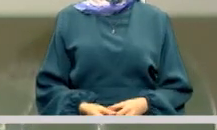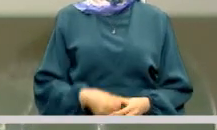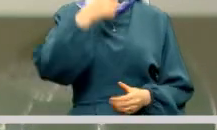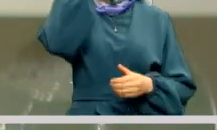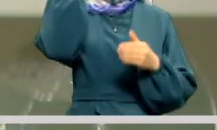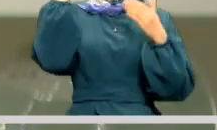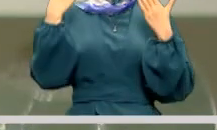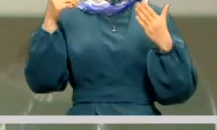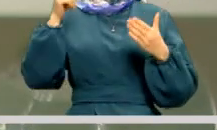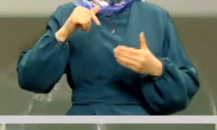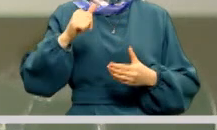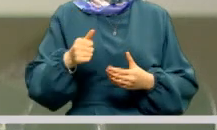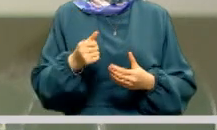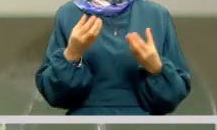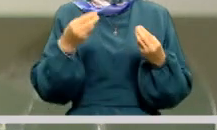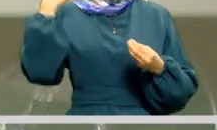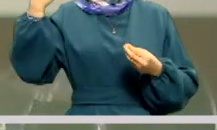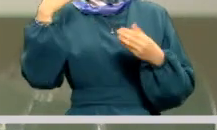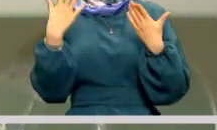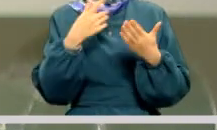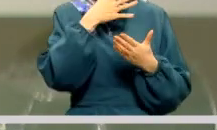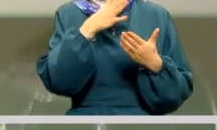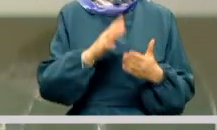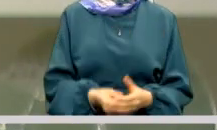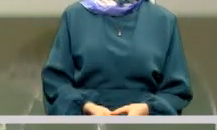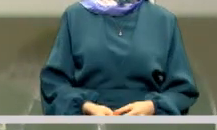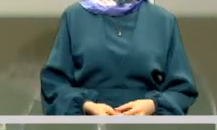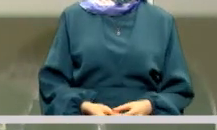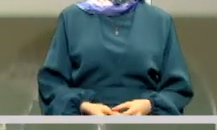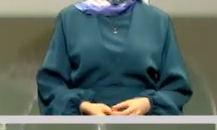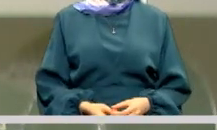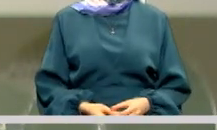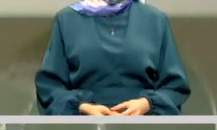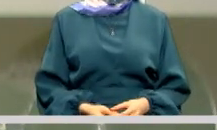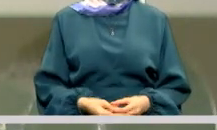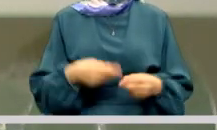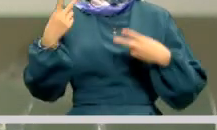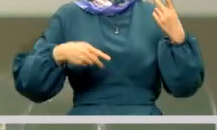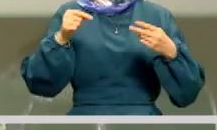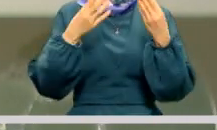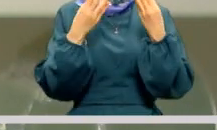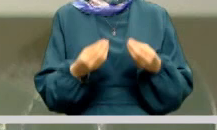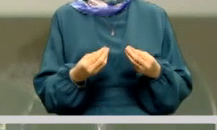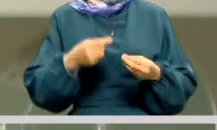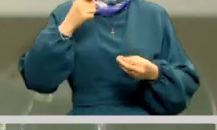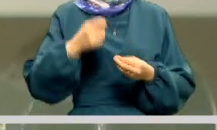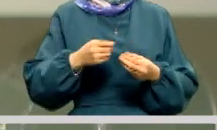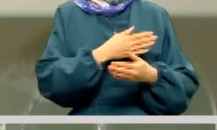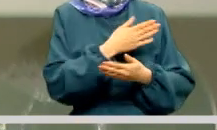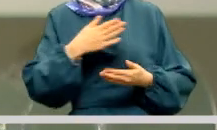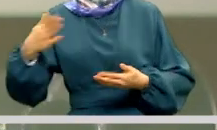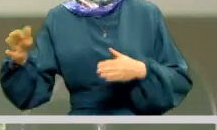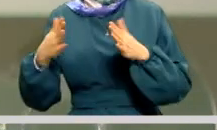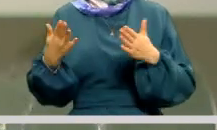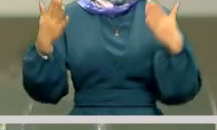da benim Bugünlerde Bununla ilgili çok kaygım var Belki o yüzden şu an dudaklarımdan da dökülen bu oldu bazen Hocam şöyle olabiliyor gerçekten yaşayıp bitiriyorsunuz Akşam olmuş